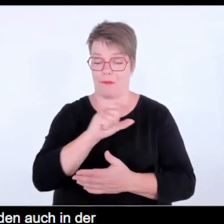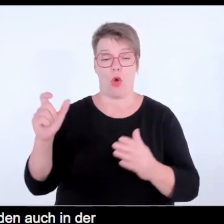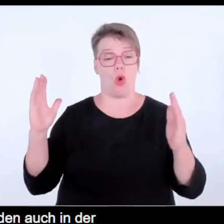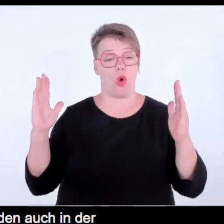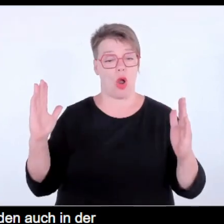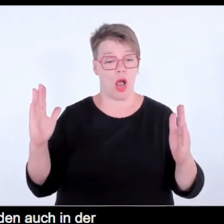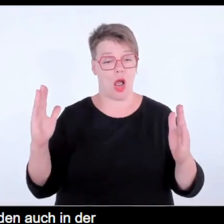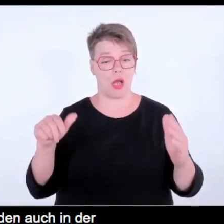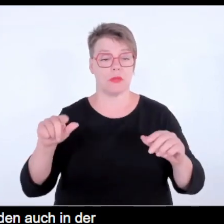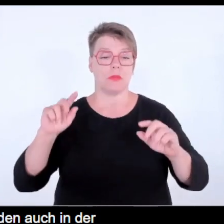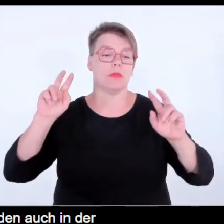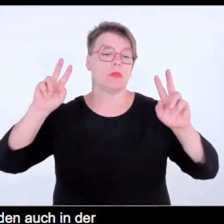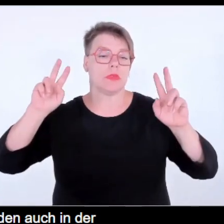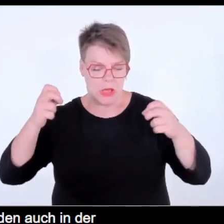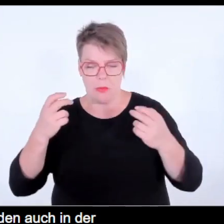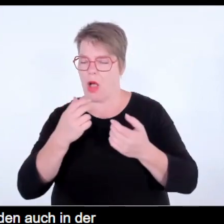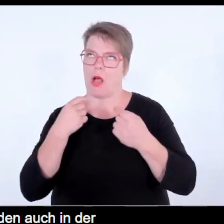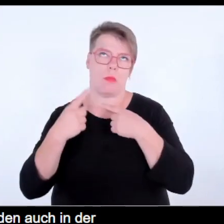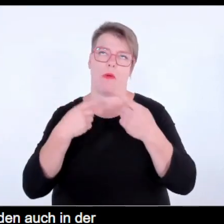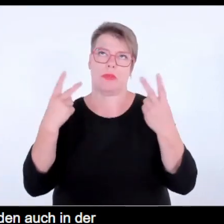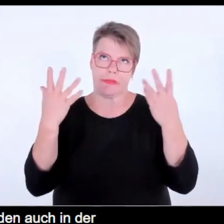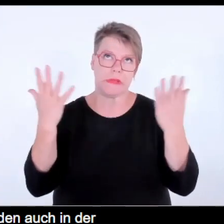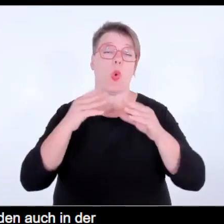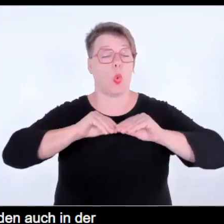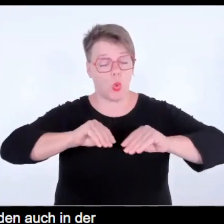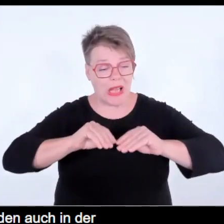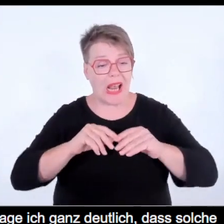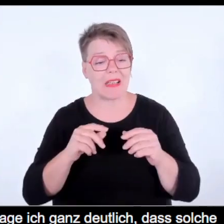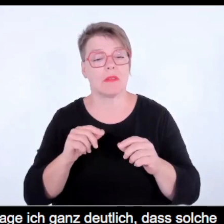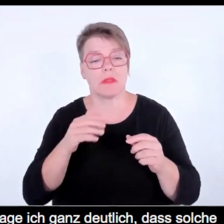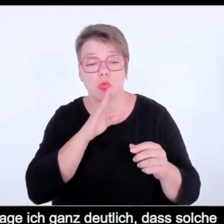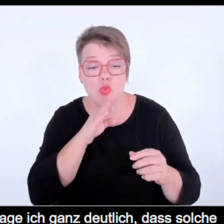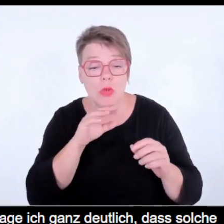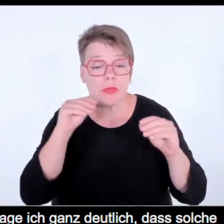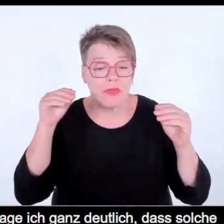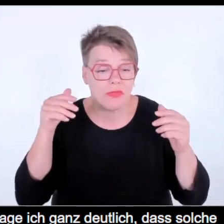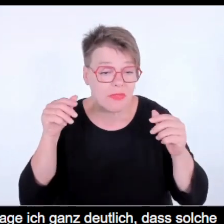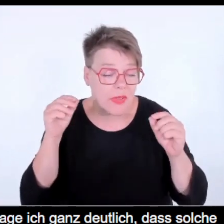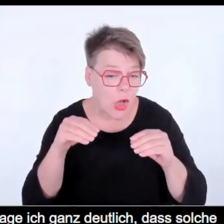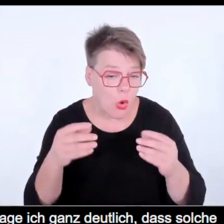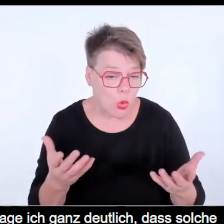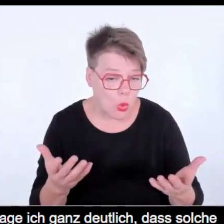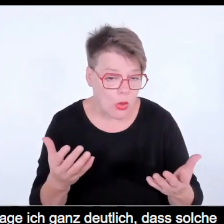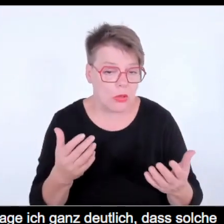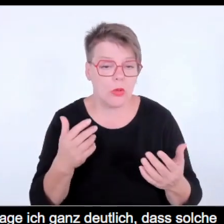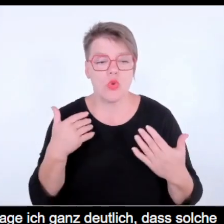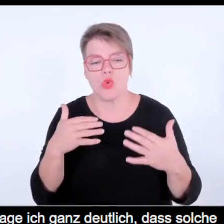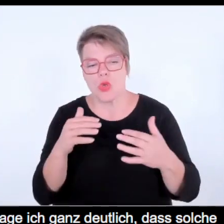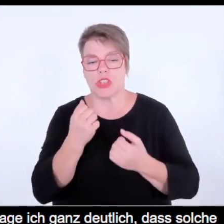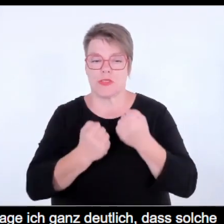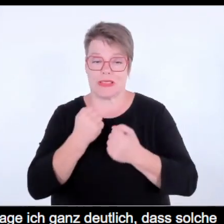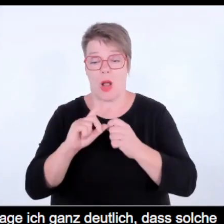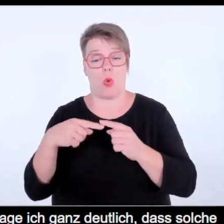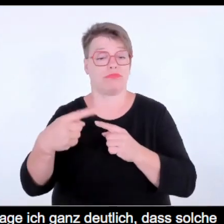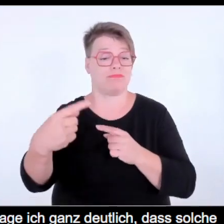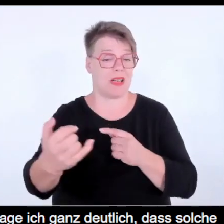angesichts der Aufgaben, die entsprechend vor uns stehen, mehr Lehrerinnen und Lehrer brauchen, einfach um noch individueller, differenzierter auch